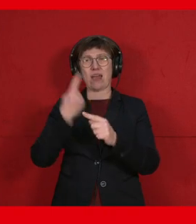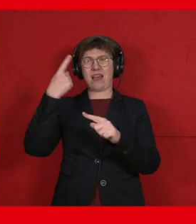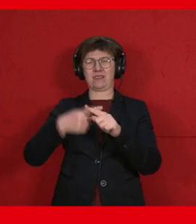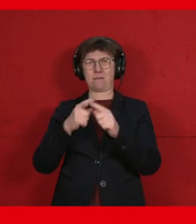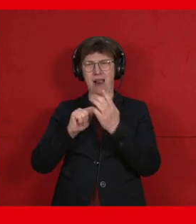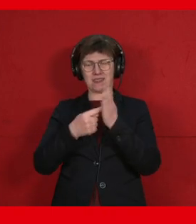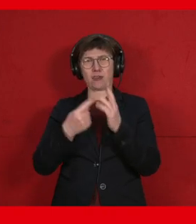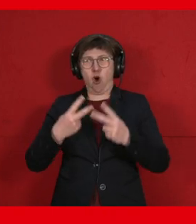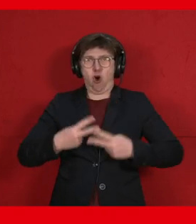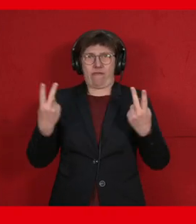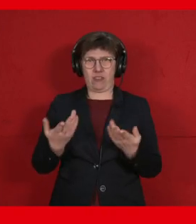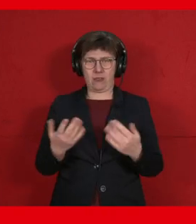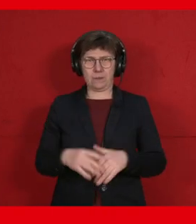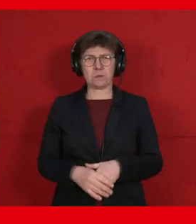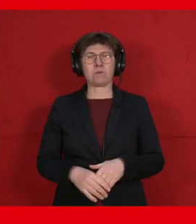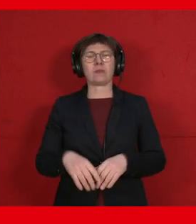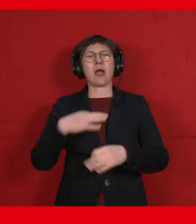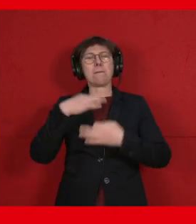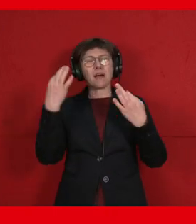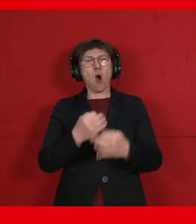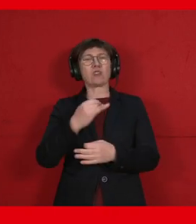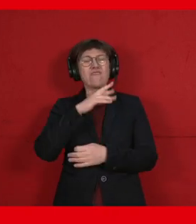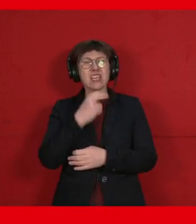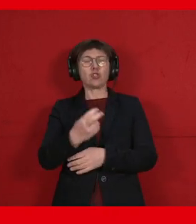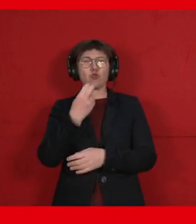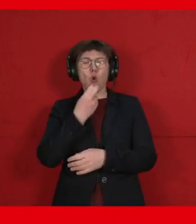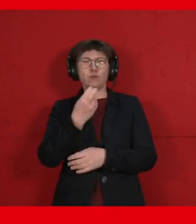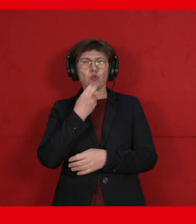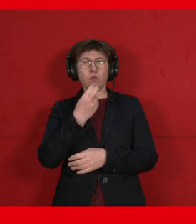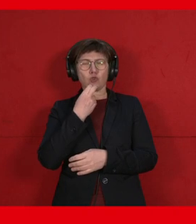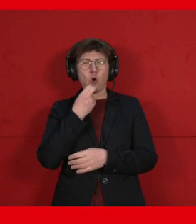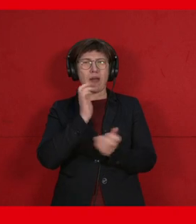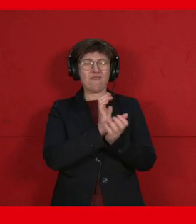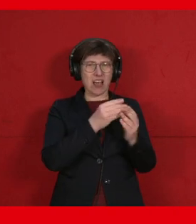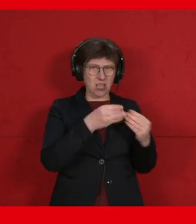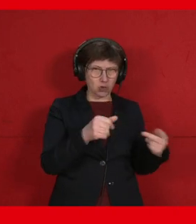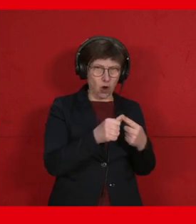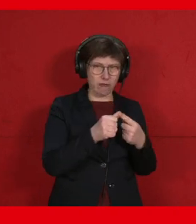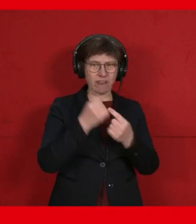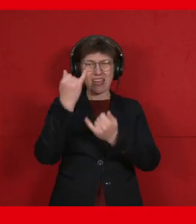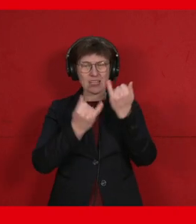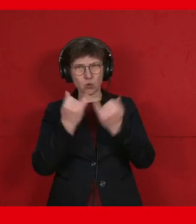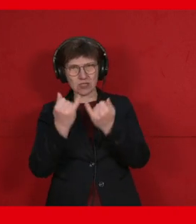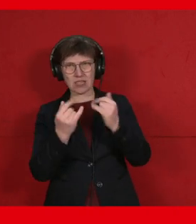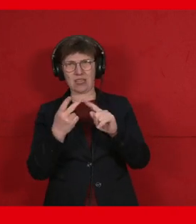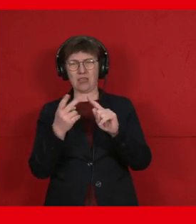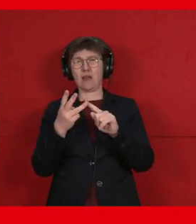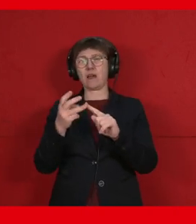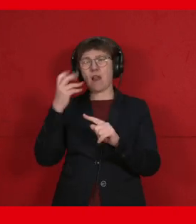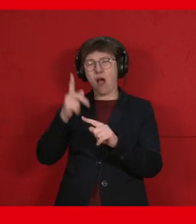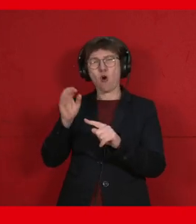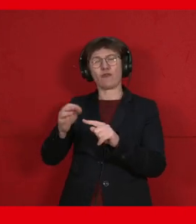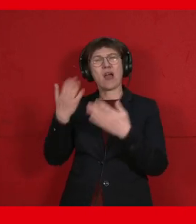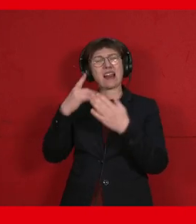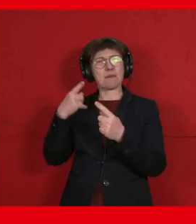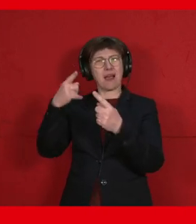Ich will es deutlich machen. Wir brauchen so viel Strom erneuerbar für Wasserstoff, für Industrie, aber am Ende natürlich auch, um